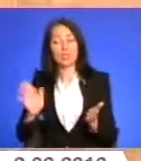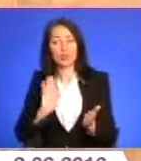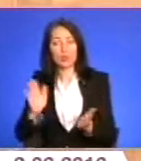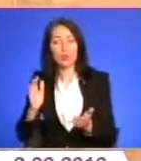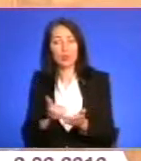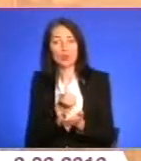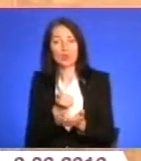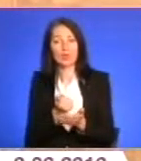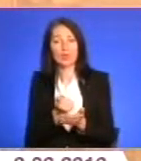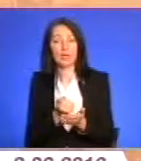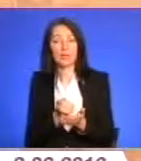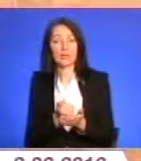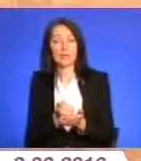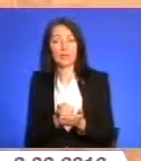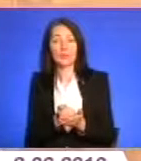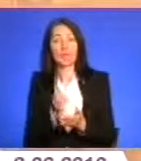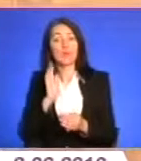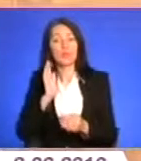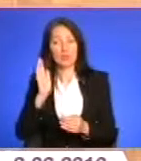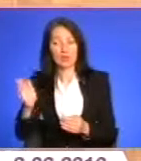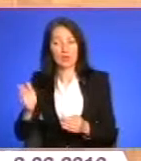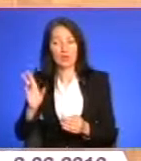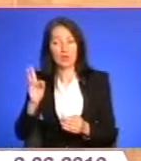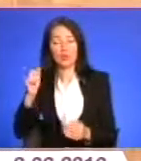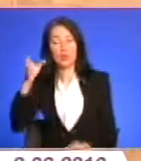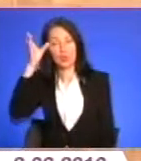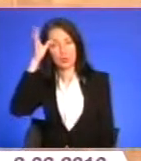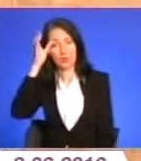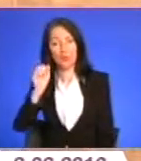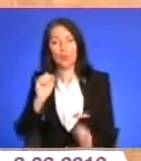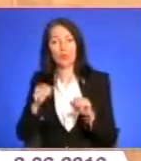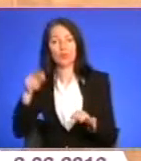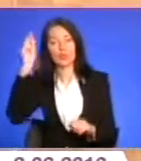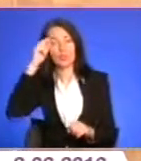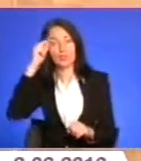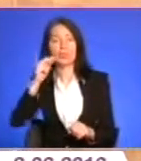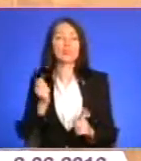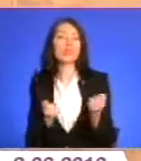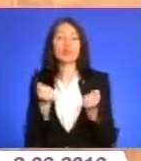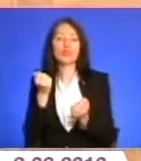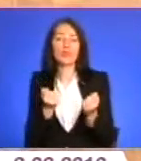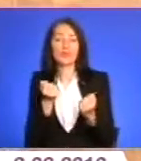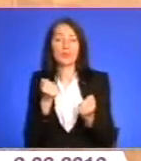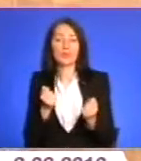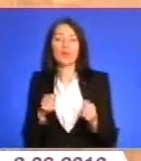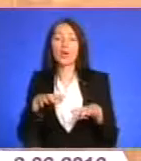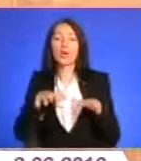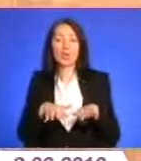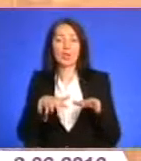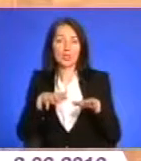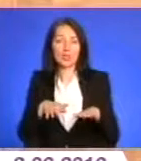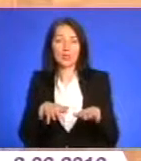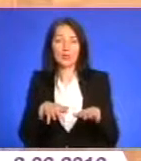і певну перспективу на освіту. Вони можуть навчатися і на шоферів, на швей,